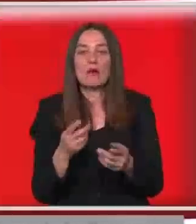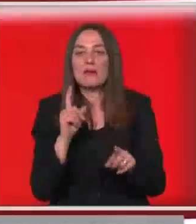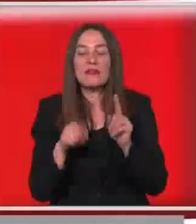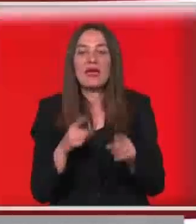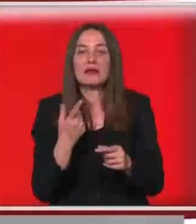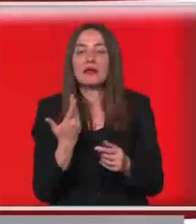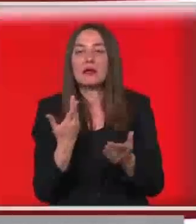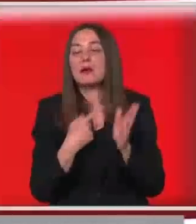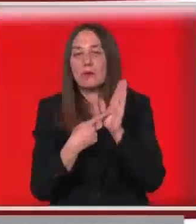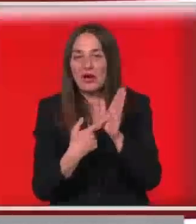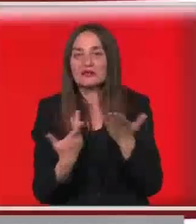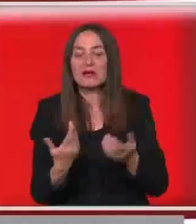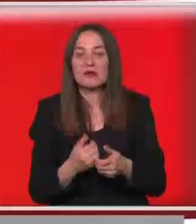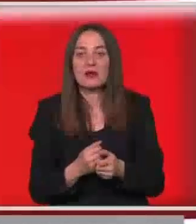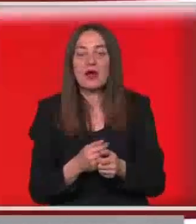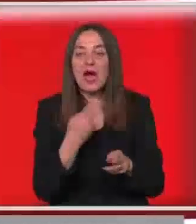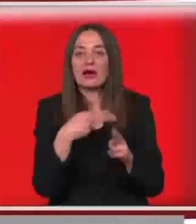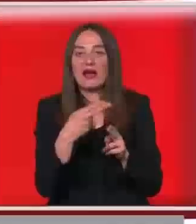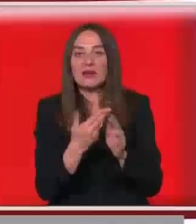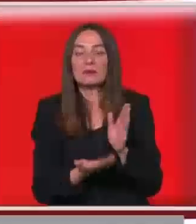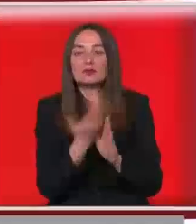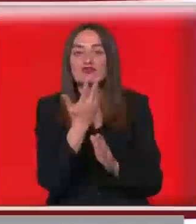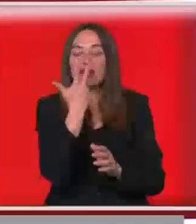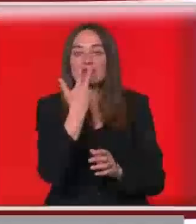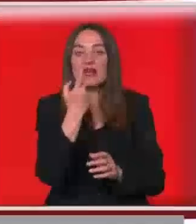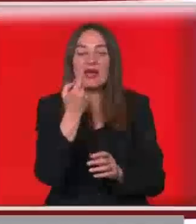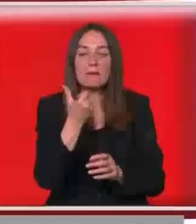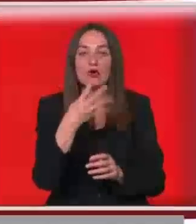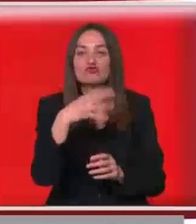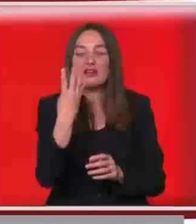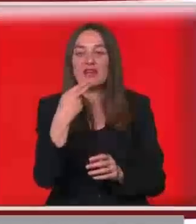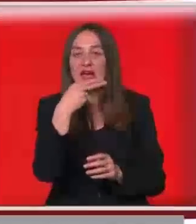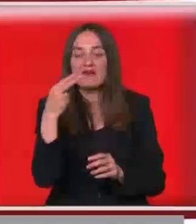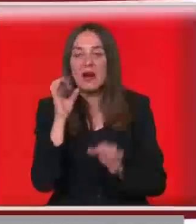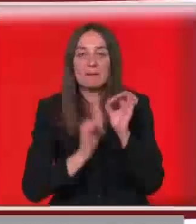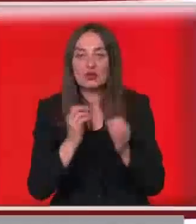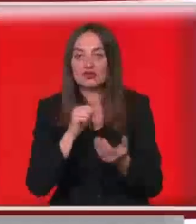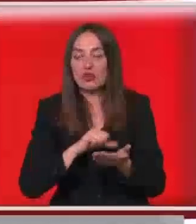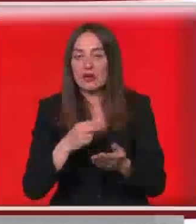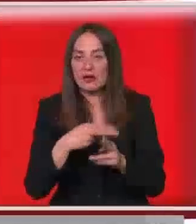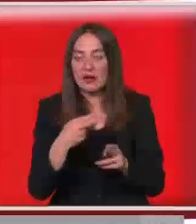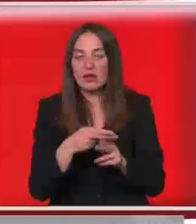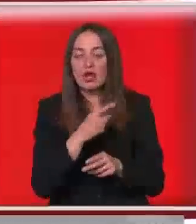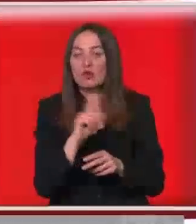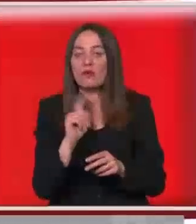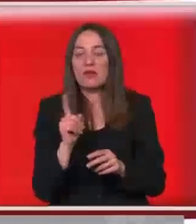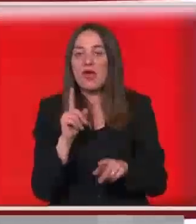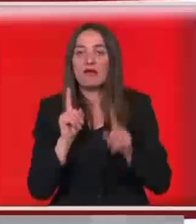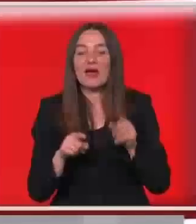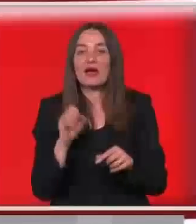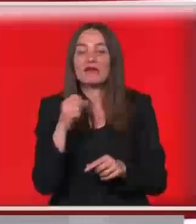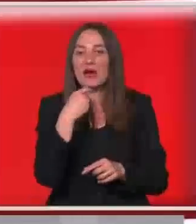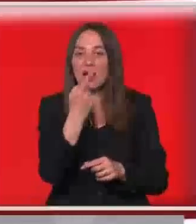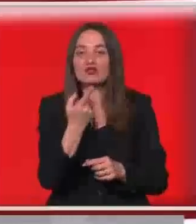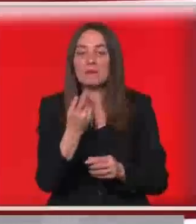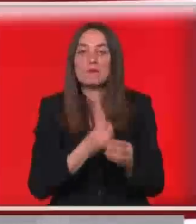kao neki lakmus. Rata bi skočila za 3,5-4 evra za taj neki prosječan kredit. Znači, to nije neka, da kažem,